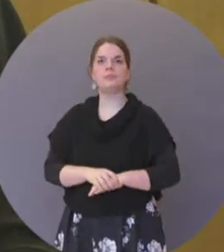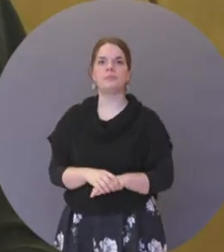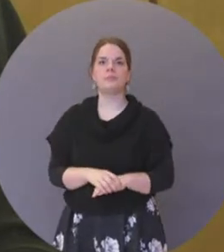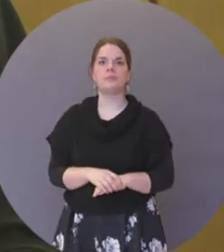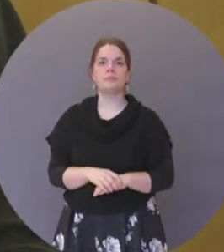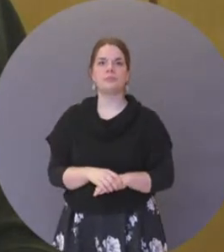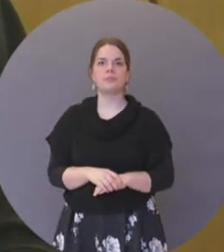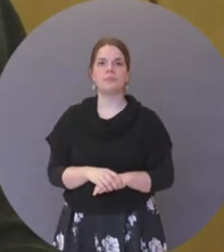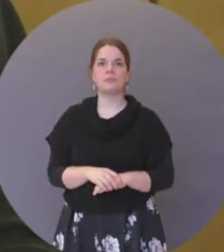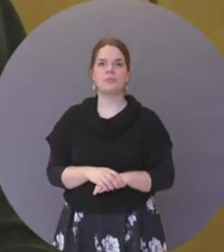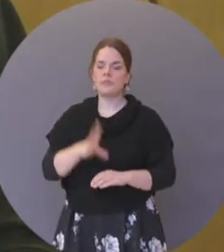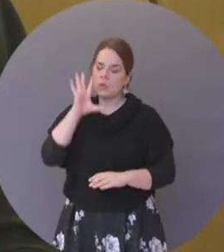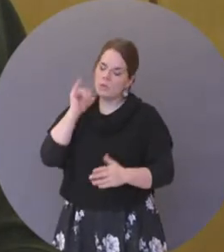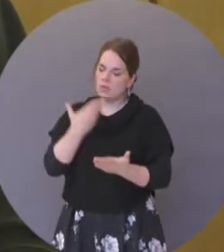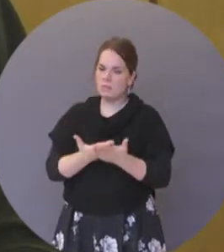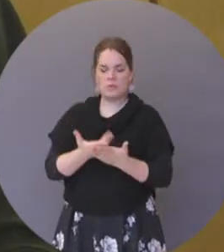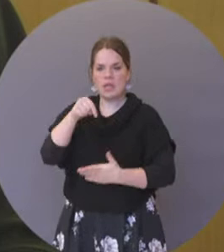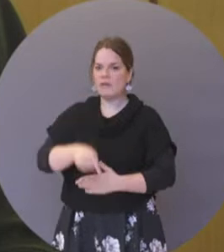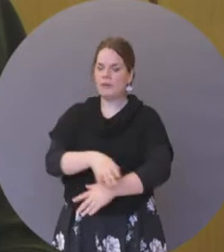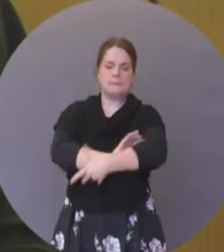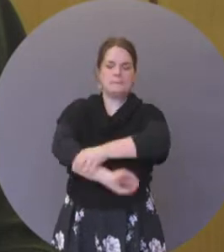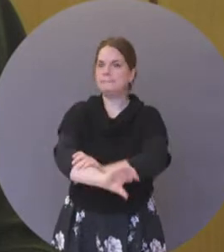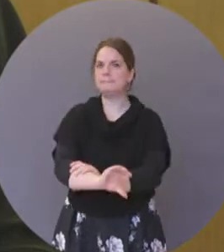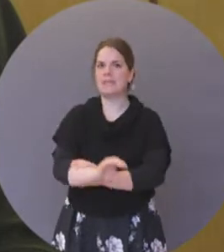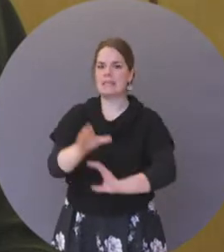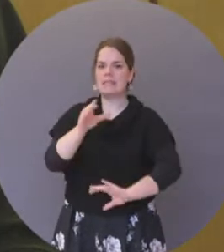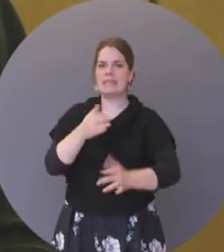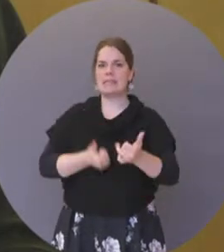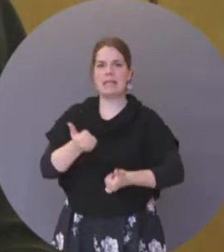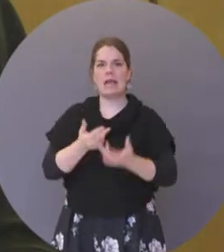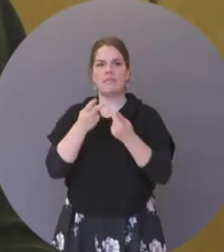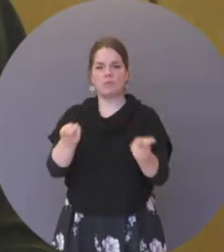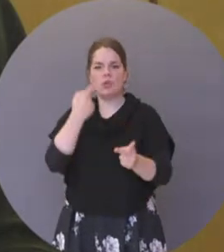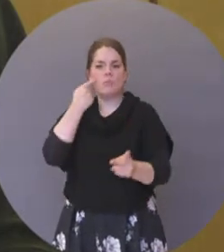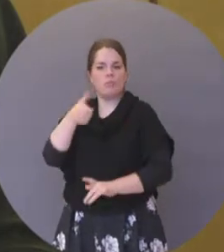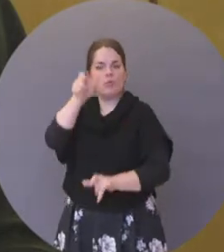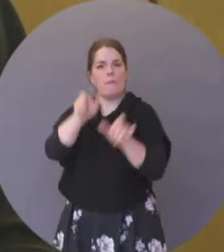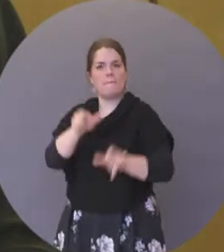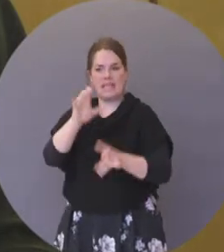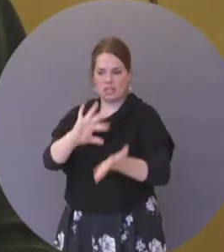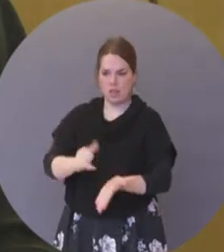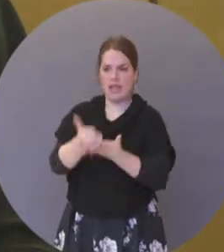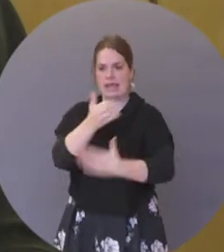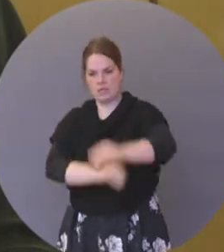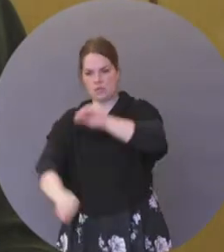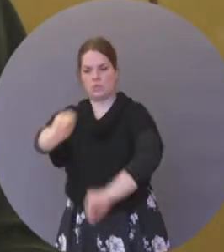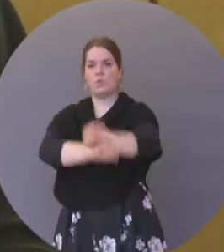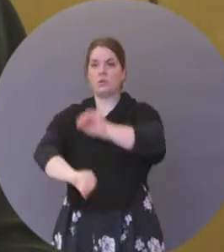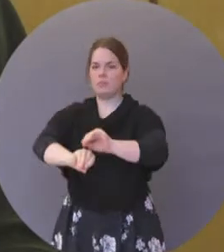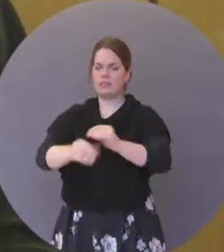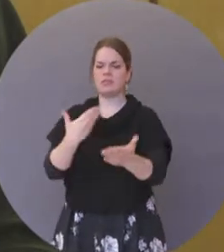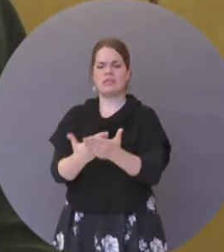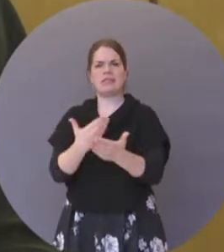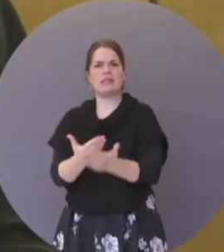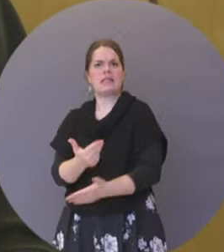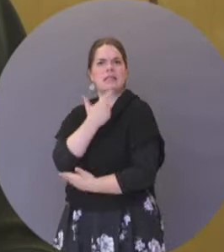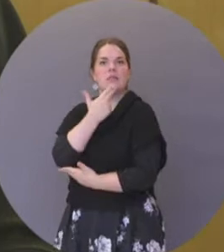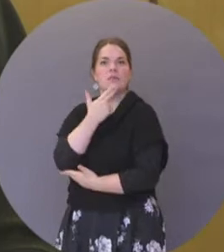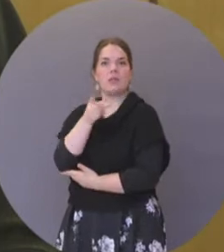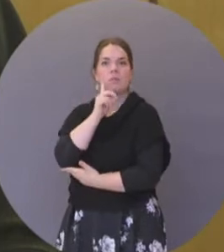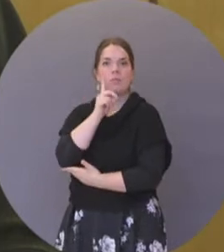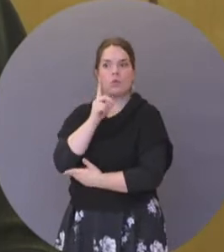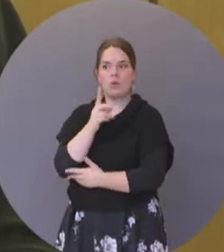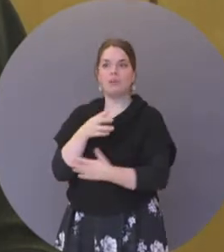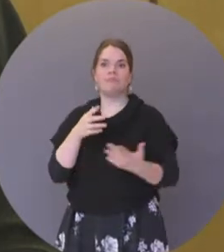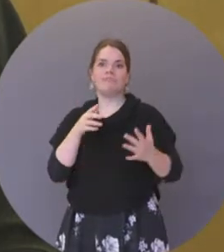travail pour un service public de l'aide à la personne parce que selon nous c'est utile au regard des besoins des scénosarins qui vont croissants à